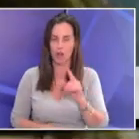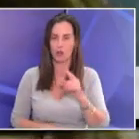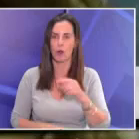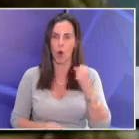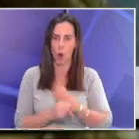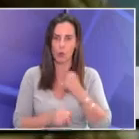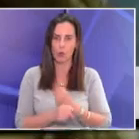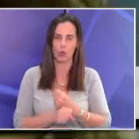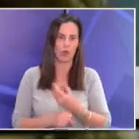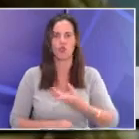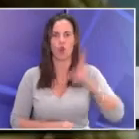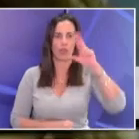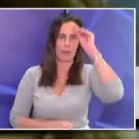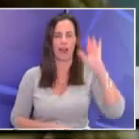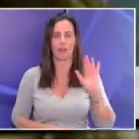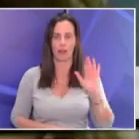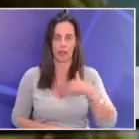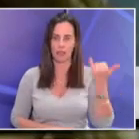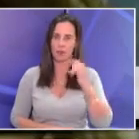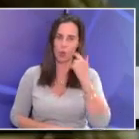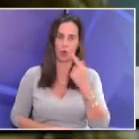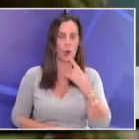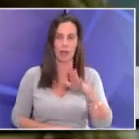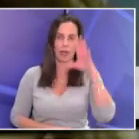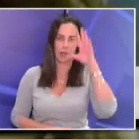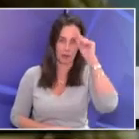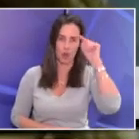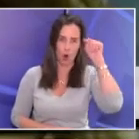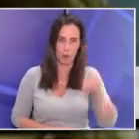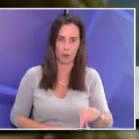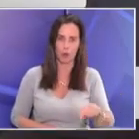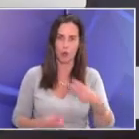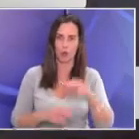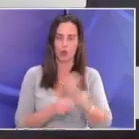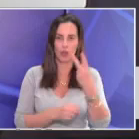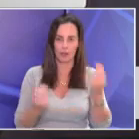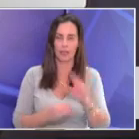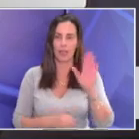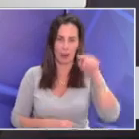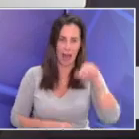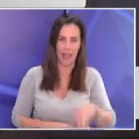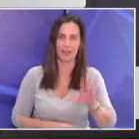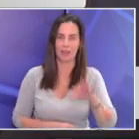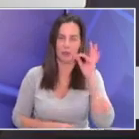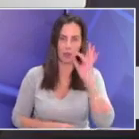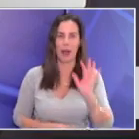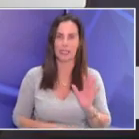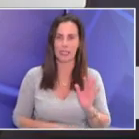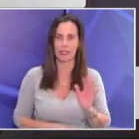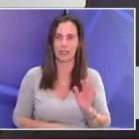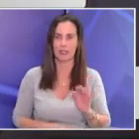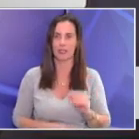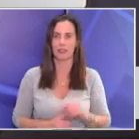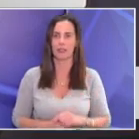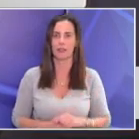עושה הרבה יותר מגבר. אני תמיד צוחקת ואומרת שגבר יורד במדרגות, הוא לא יכול לעשות שני דברים, גם לרדת וגם ללעוס מסניק.